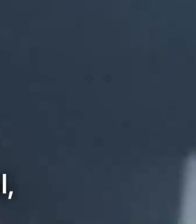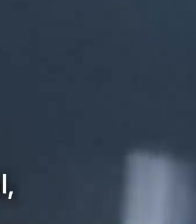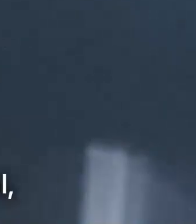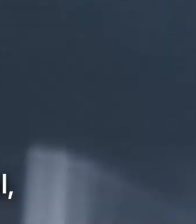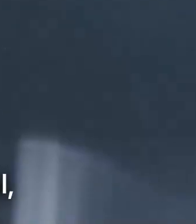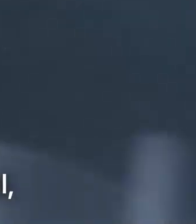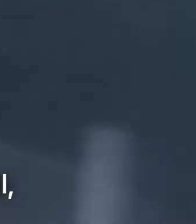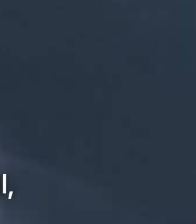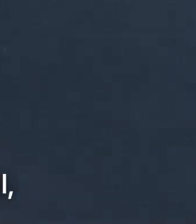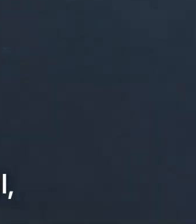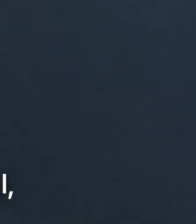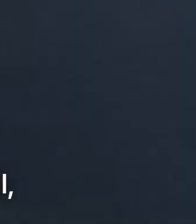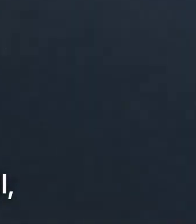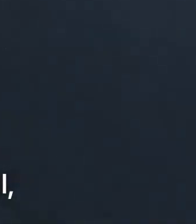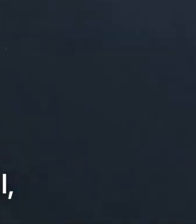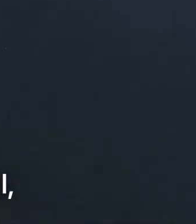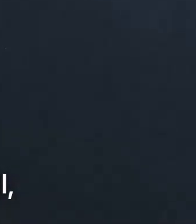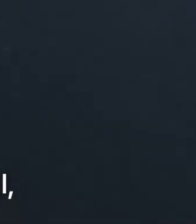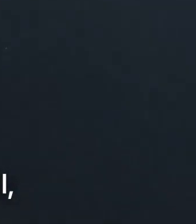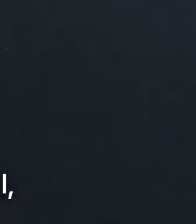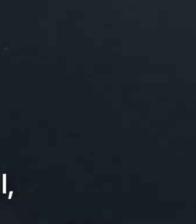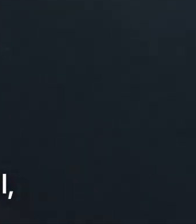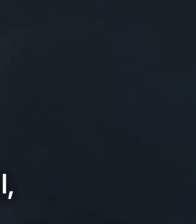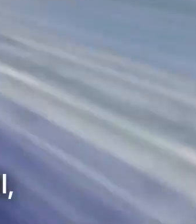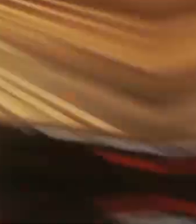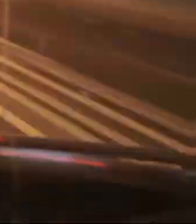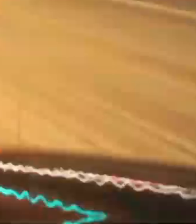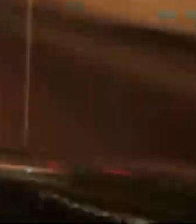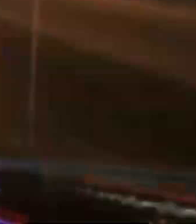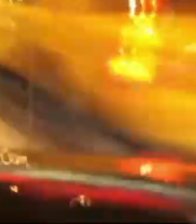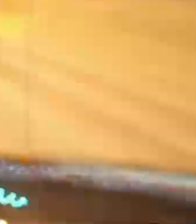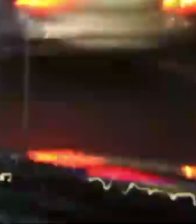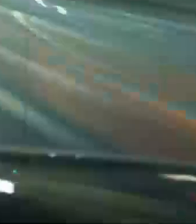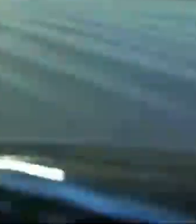Sara 숨쉬는 생명체가 유일하게 머물고 있는 천체.